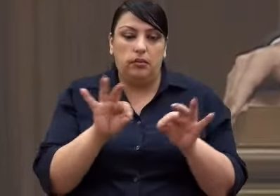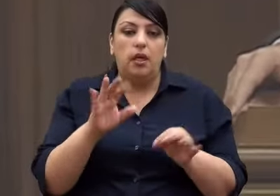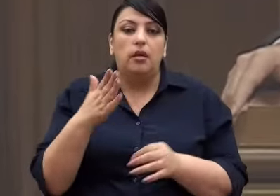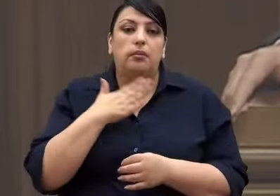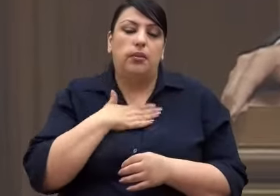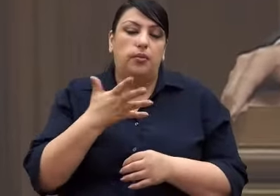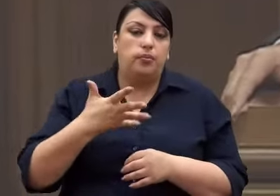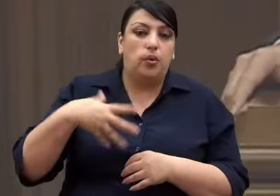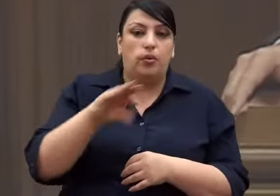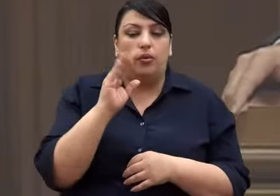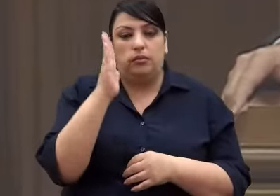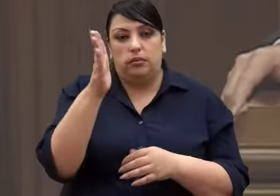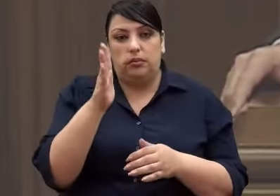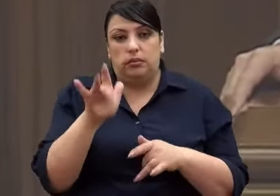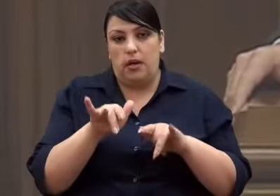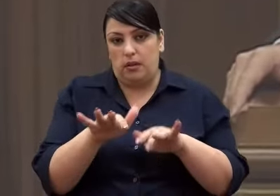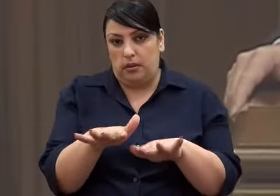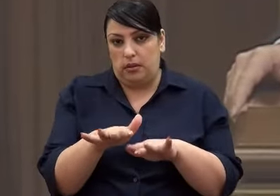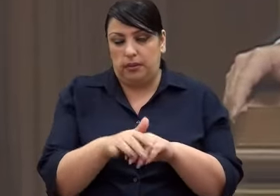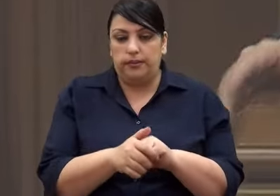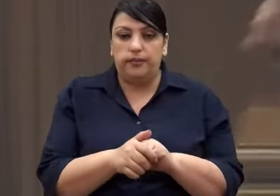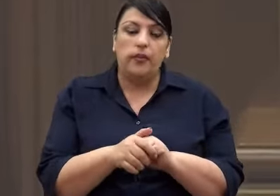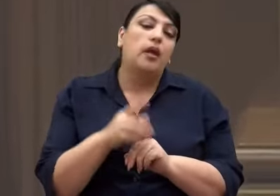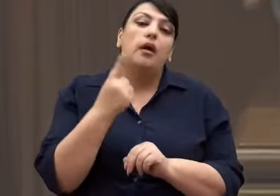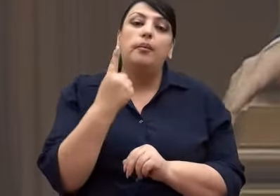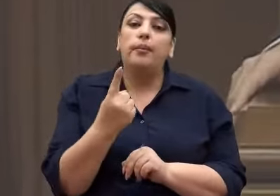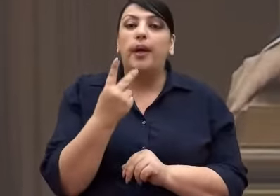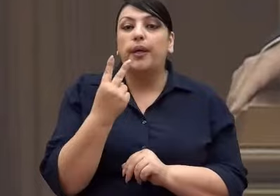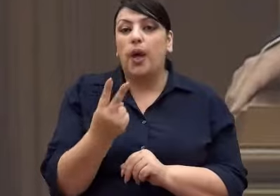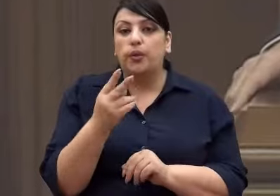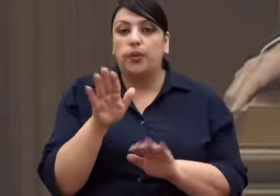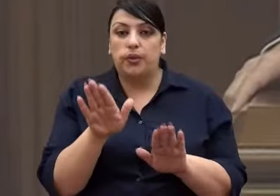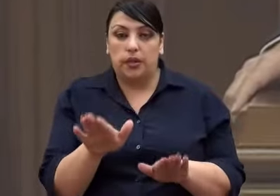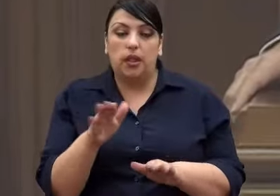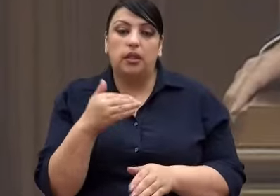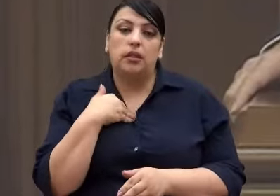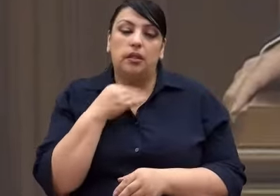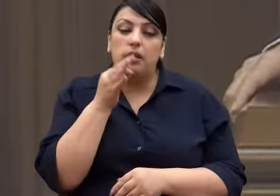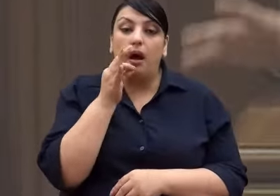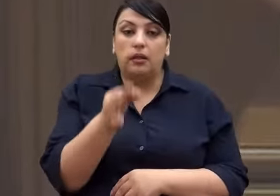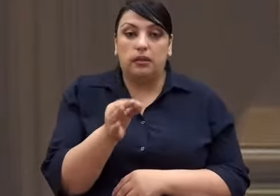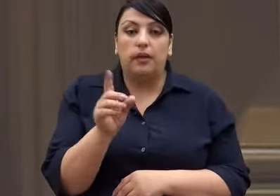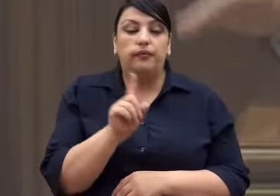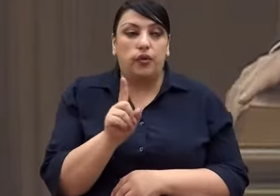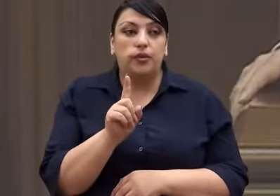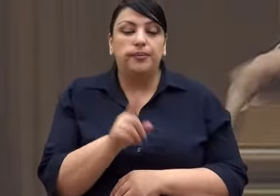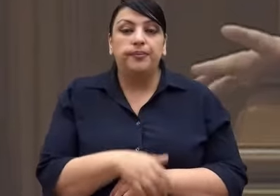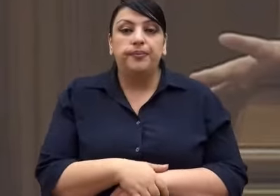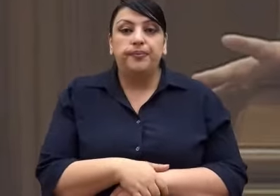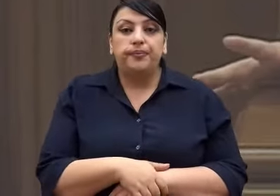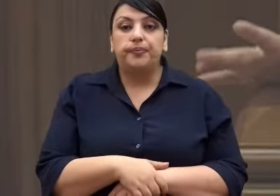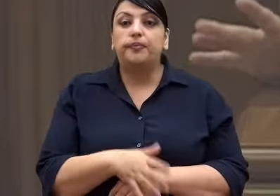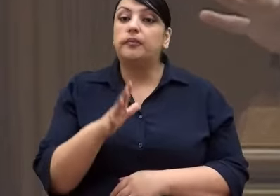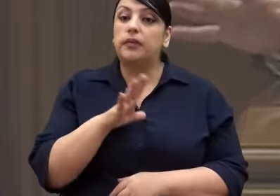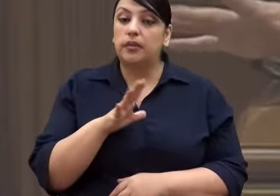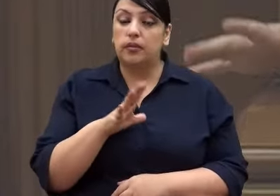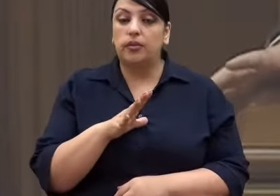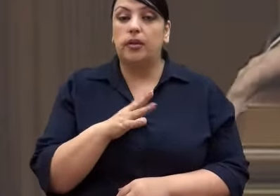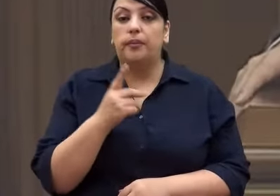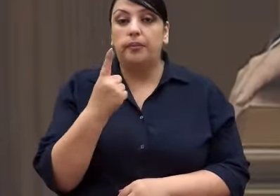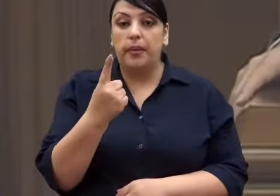անելիքները։ Ես մեկ, երկու տեղ, սա մի քիչ առաջ ընկնելով ասեմ, թեև մի գուցե մեկ,